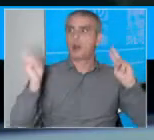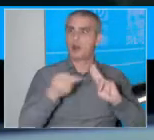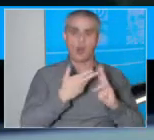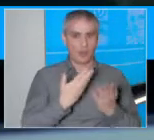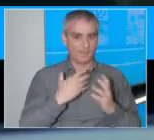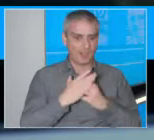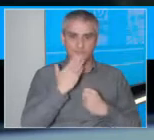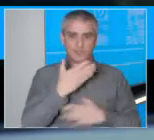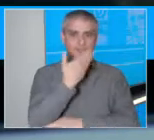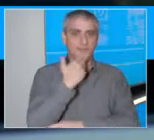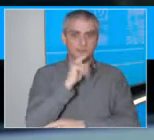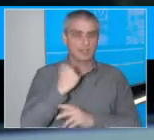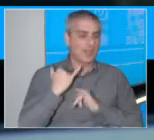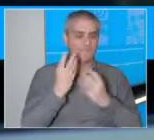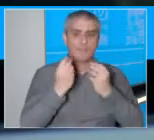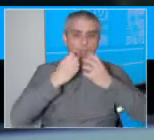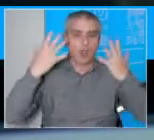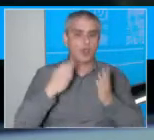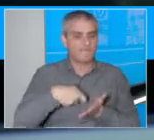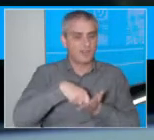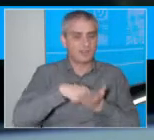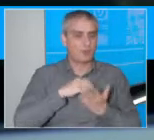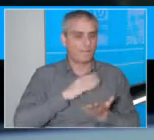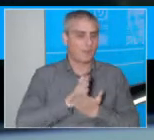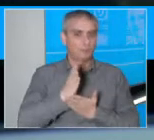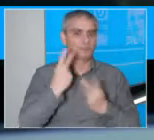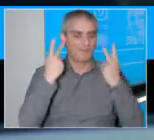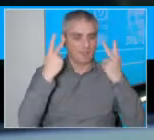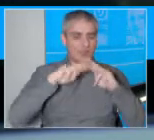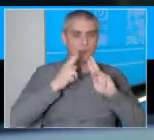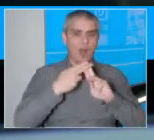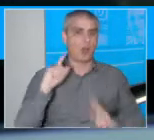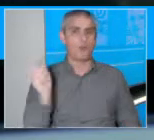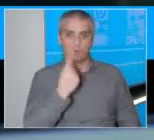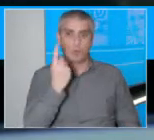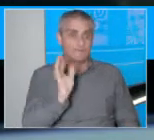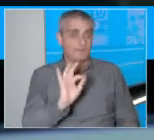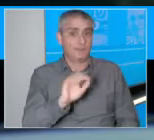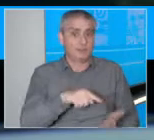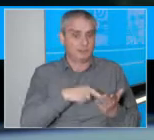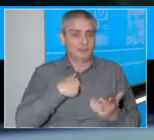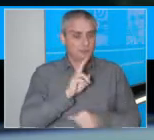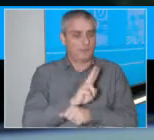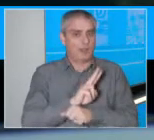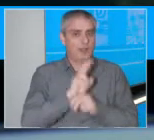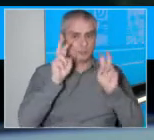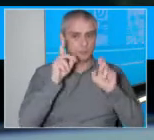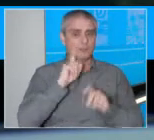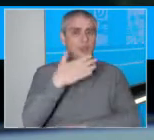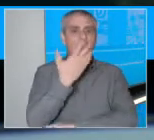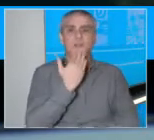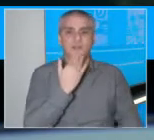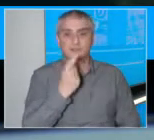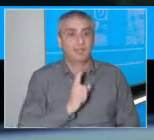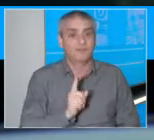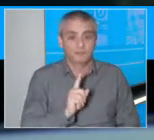אנחנו מאמינים שמדינת ישראל צריכה להביא הרבה אור והרבה תיקון והרבה מוסר והרבה ערכים לעולם כולו, ובשביל זה אנחנו צריכים להגן על המושג הזה שנקרא מדינת ישראל,